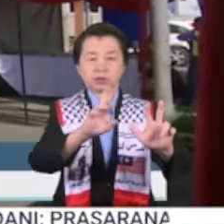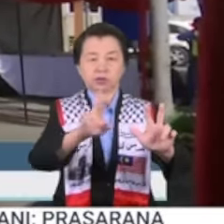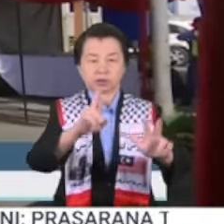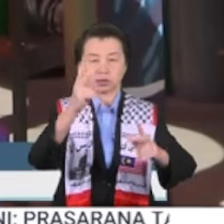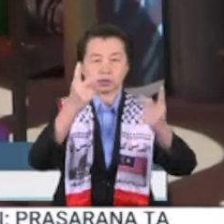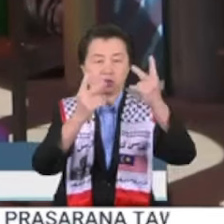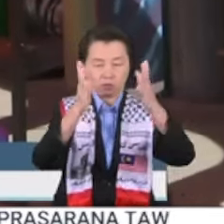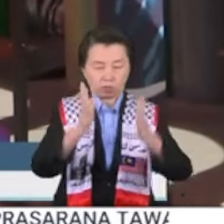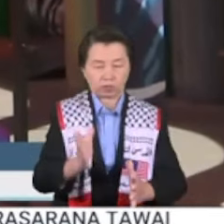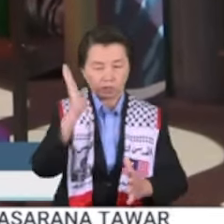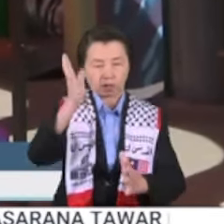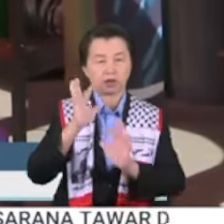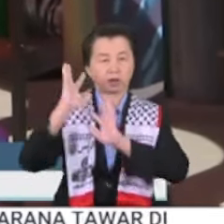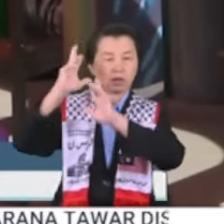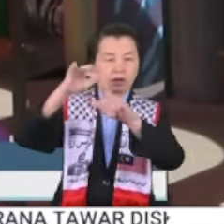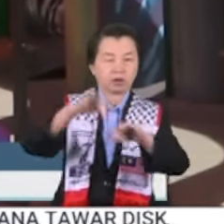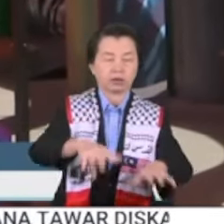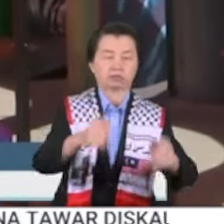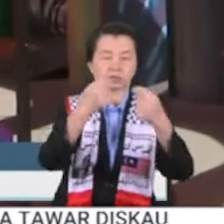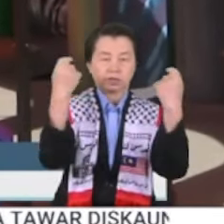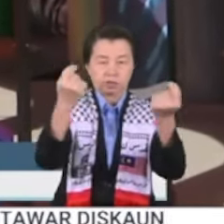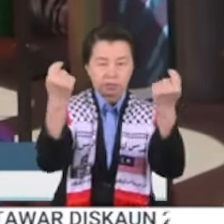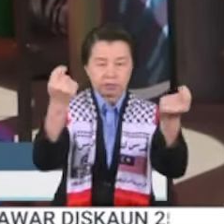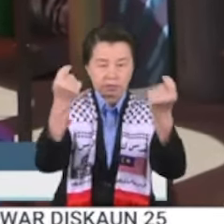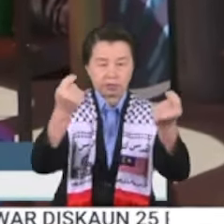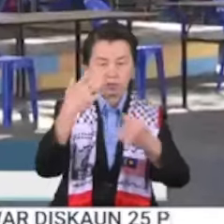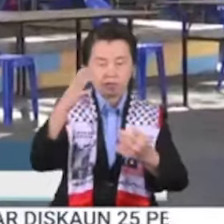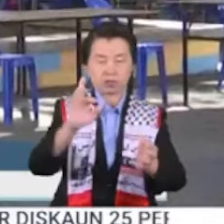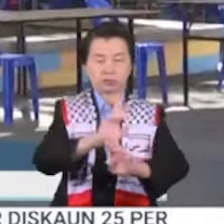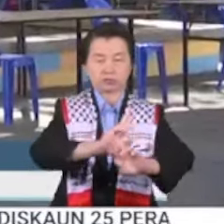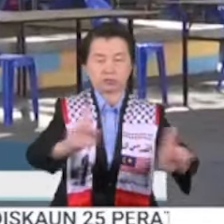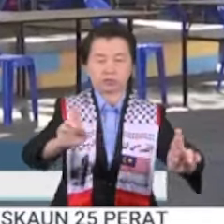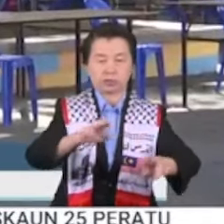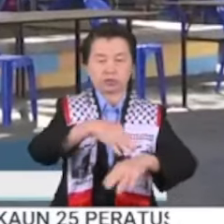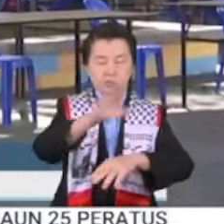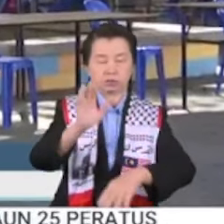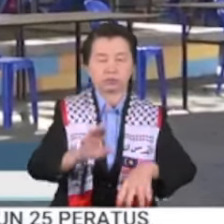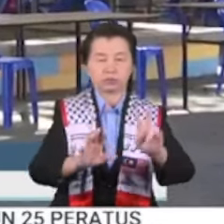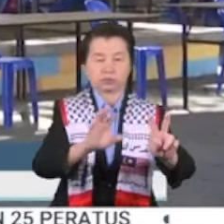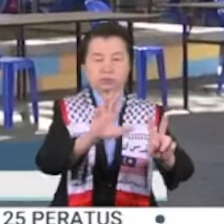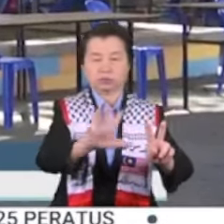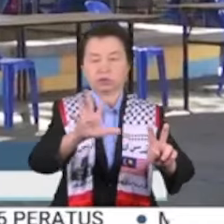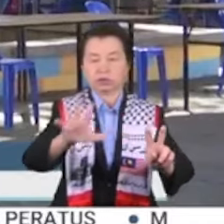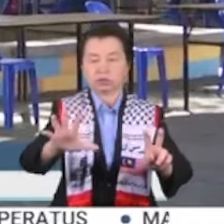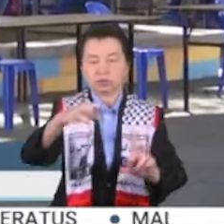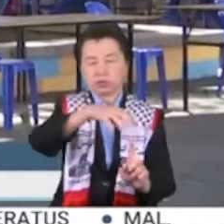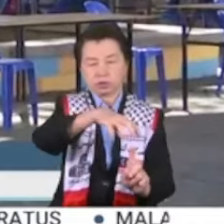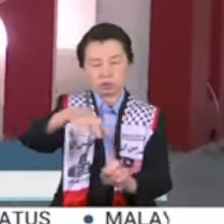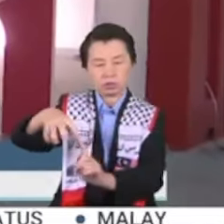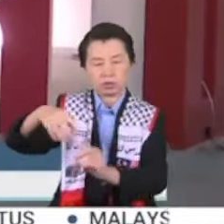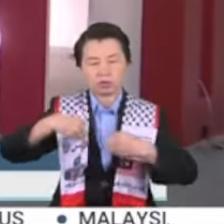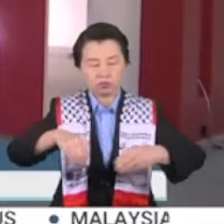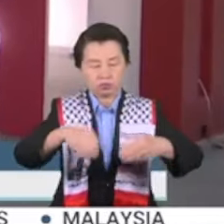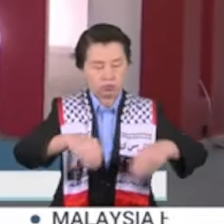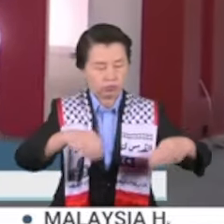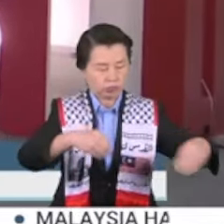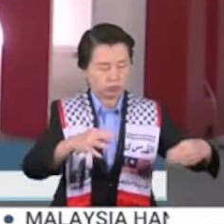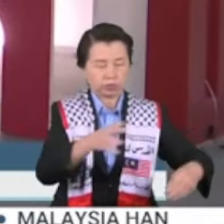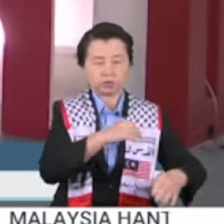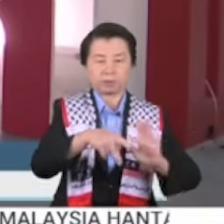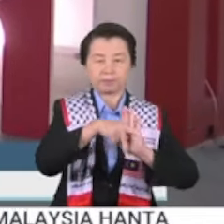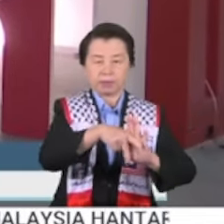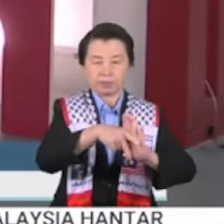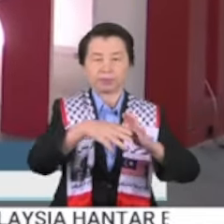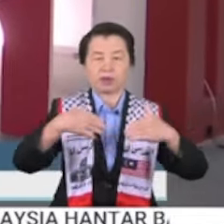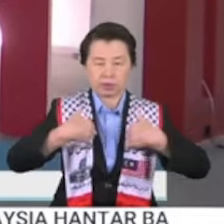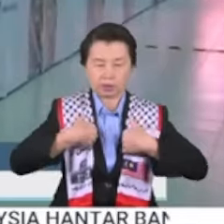pengunjung dijangka memeriahkan karnival tersebut yang menyediakan lebih 255 gerai jualan dan